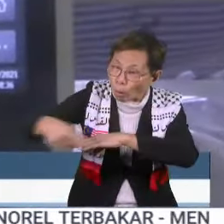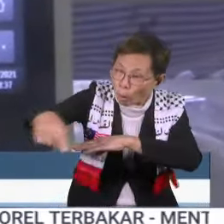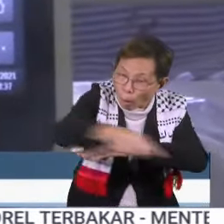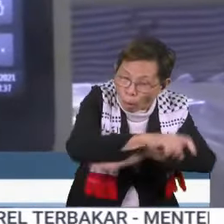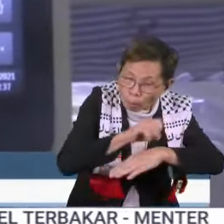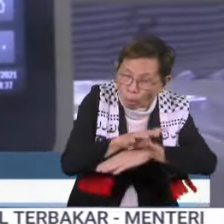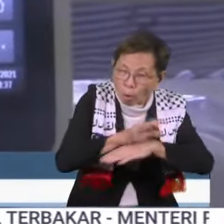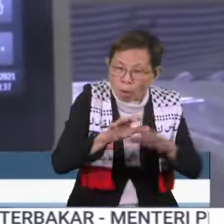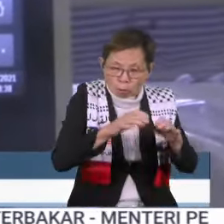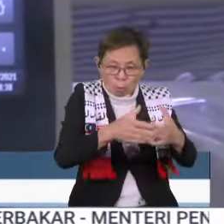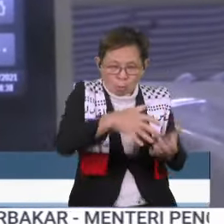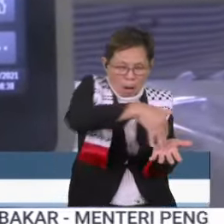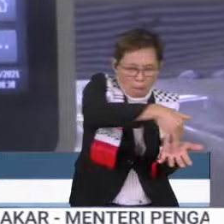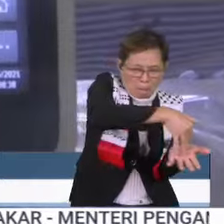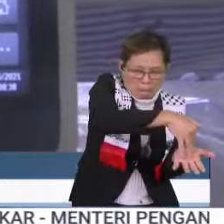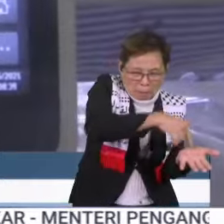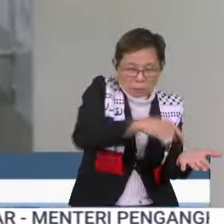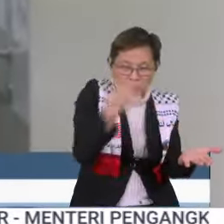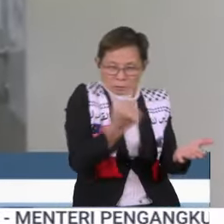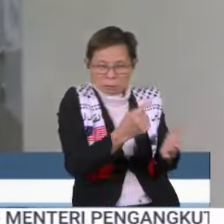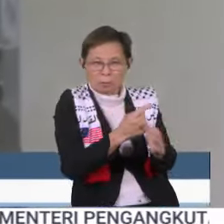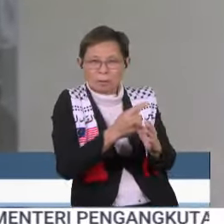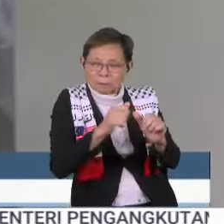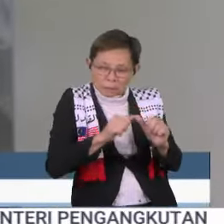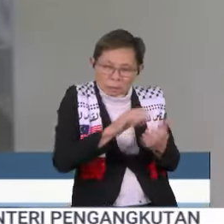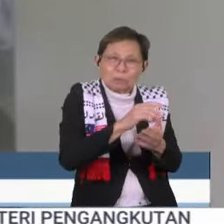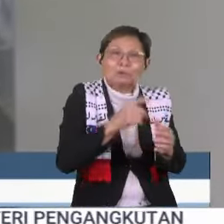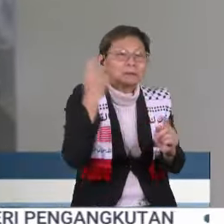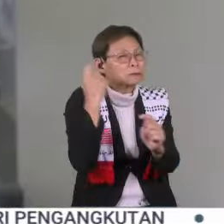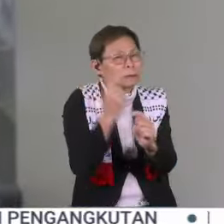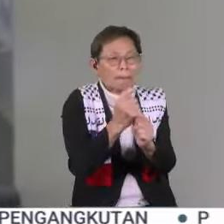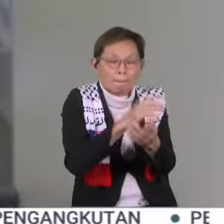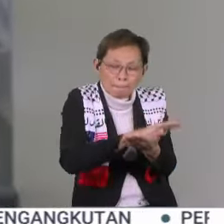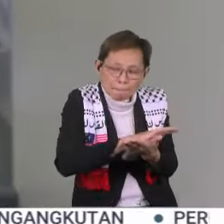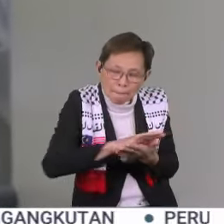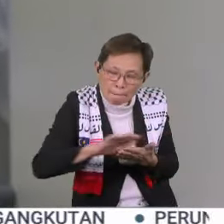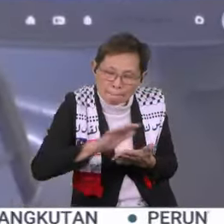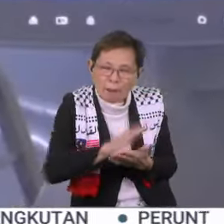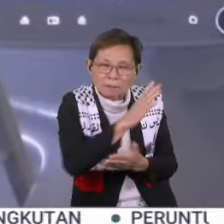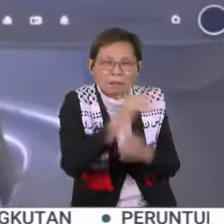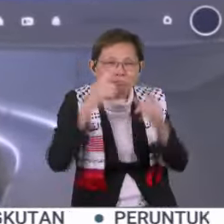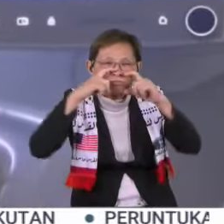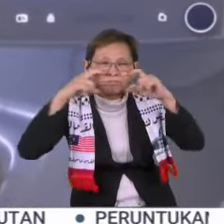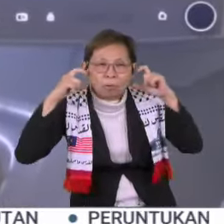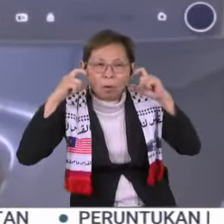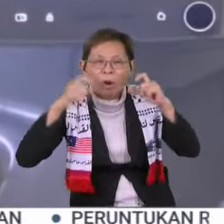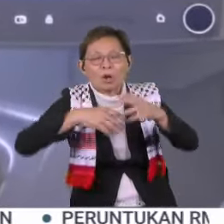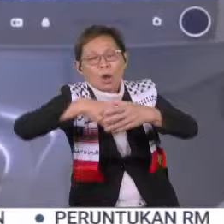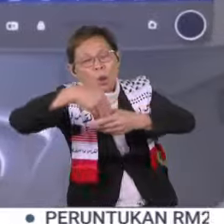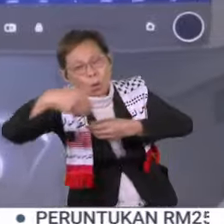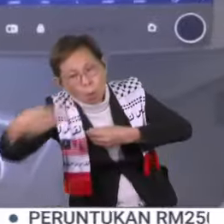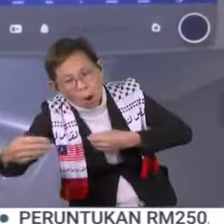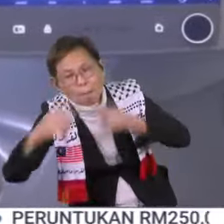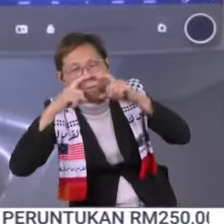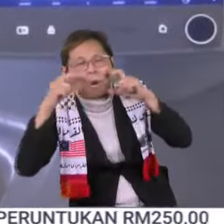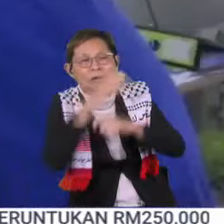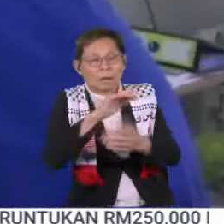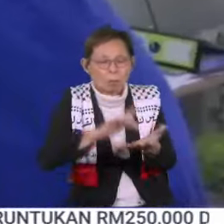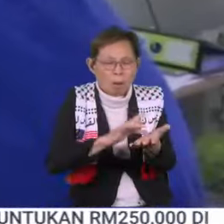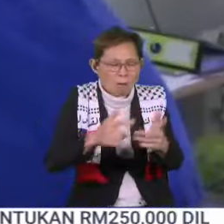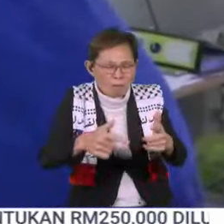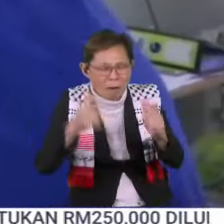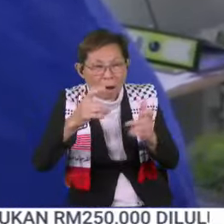terutama kumpulan berisiko tinggi untuk sentiasa mengekalkan kebersihan diri termasuk menggunakan pelitup muka di tempat awam serta dapatkan rawatan